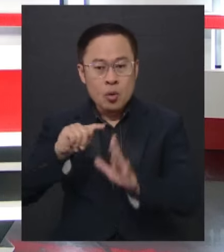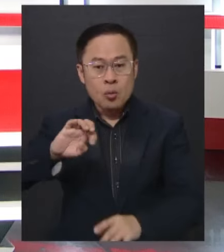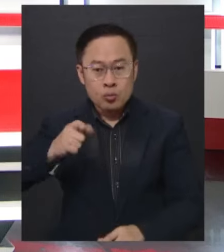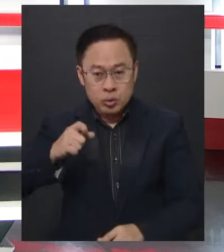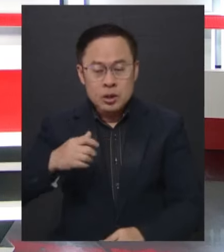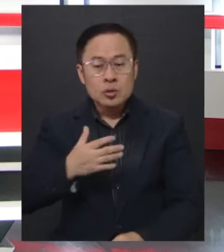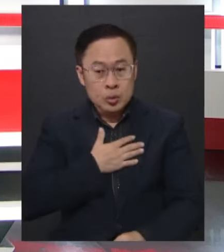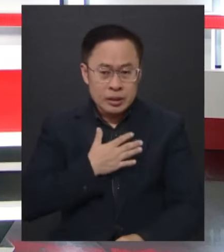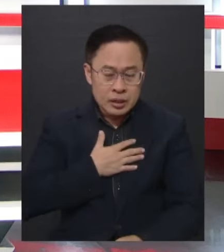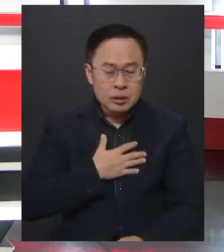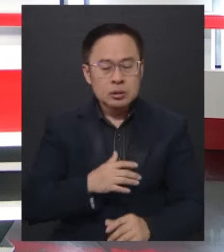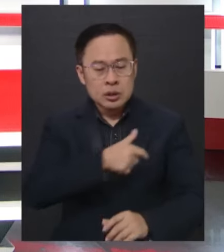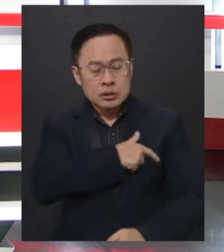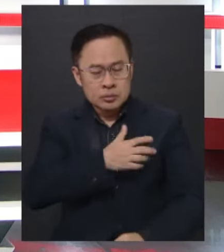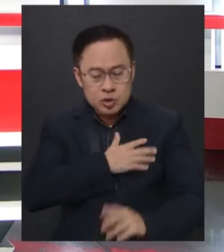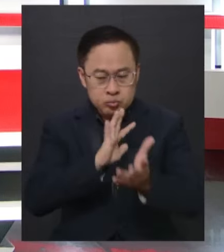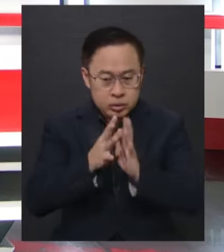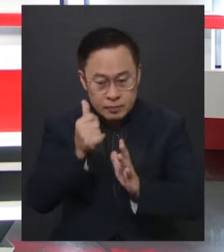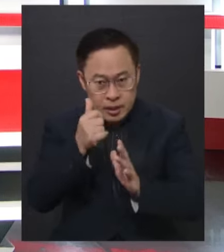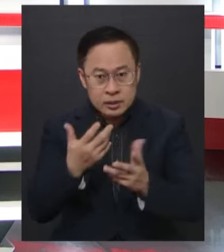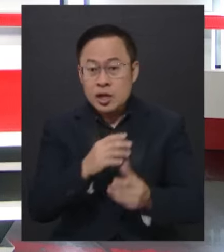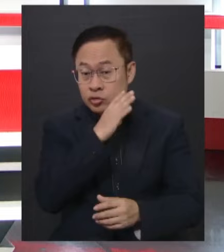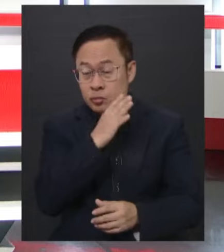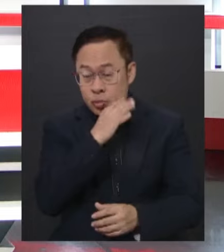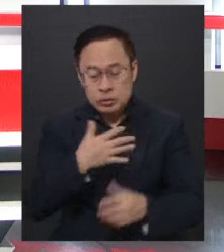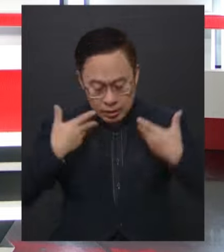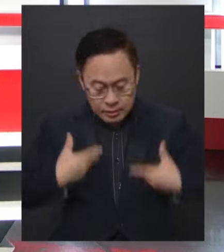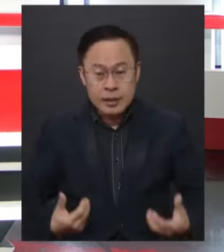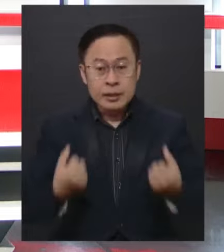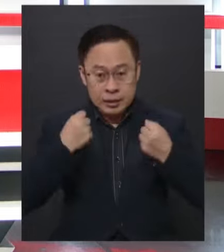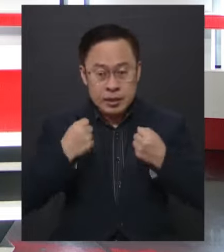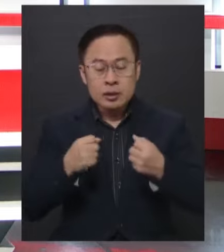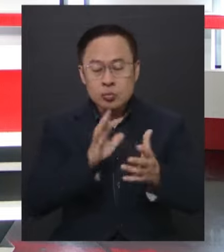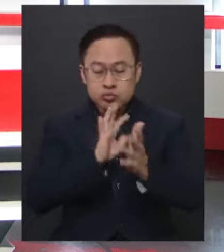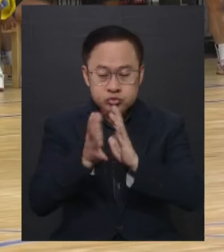องก่อนว่ายังสามารถเล่นทีมชาติไหวหรือเปล่าถ้าไหวเนี่ยก็พร้อมจะลุยฟุตซอลต่อครับ